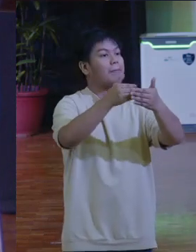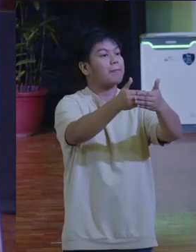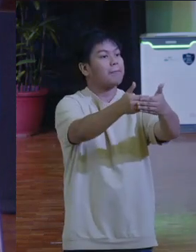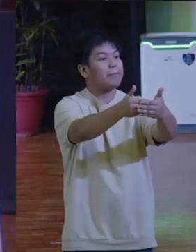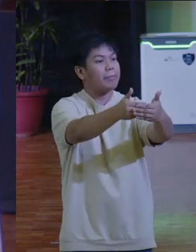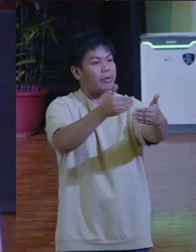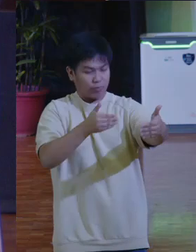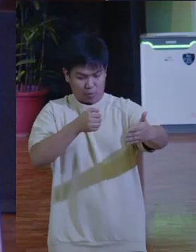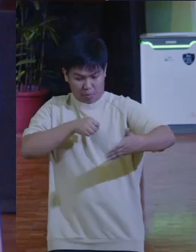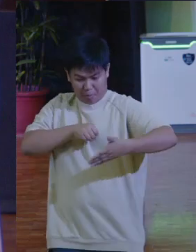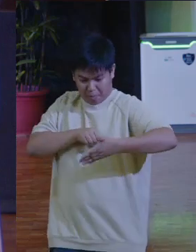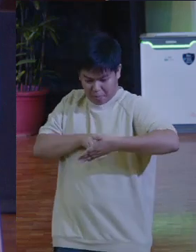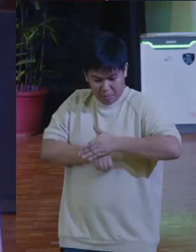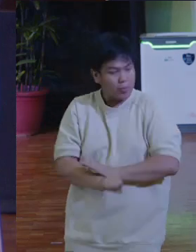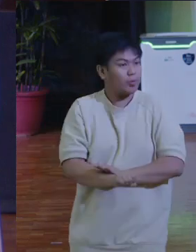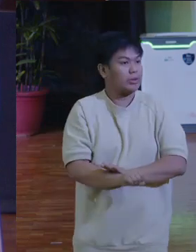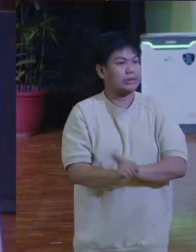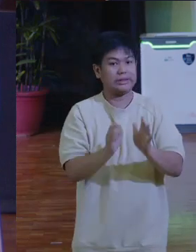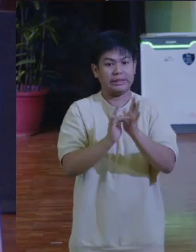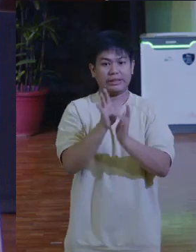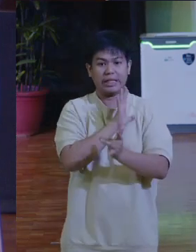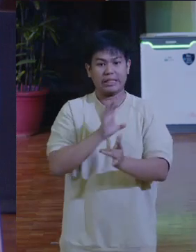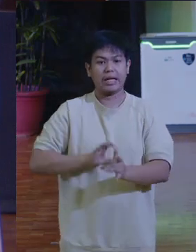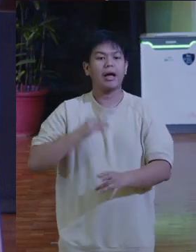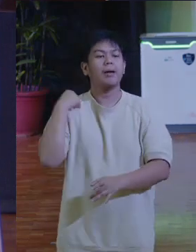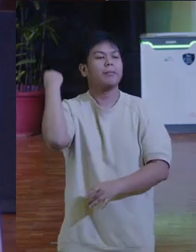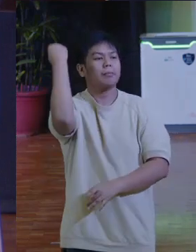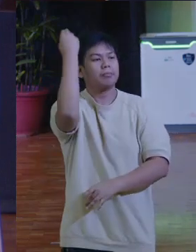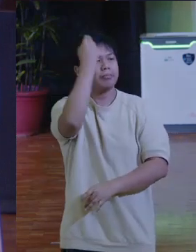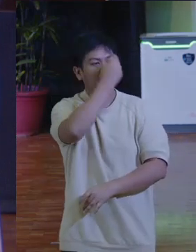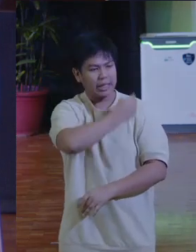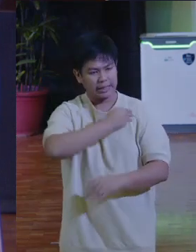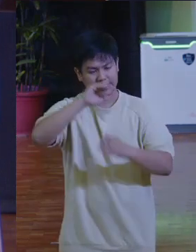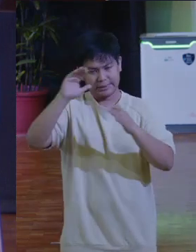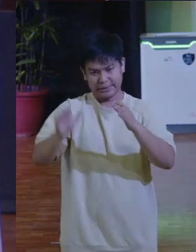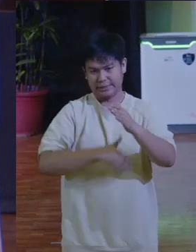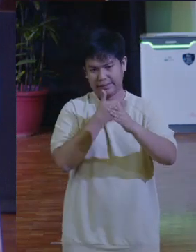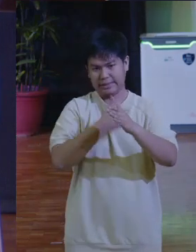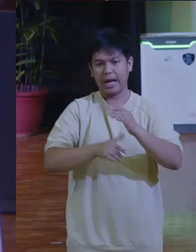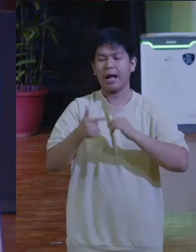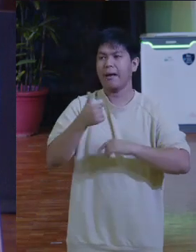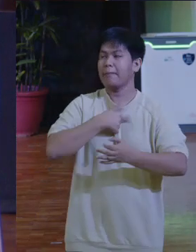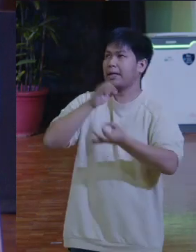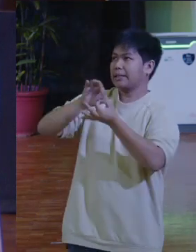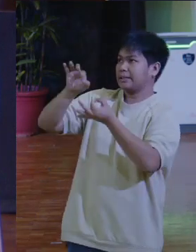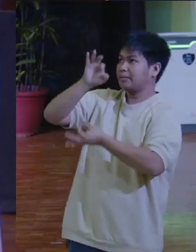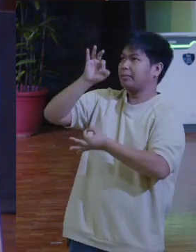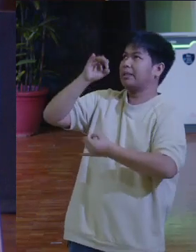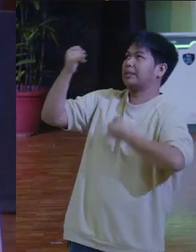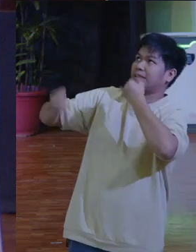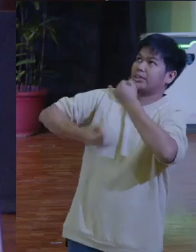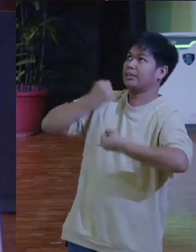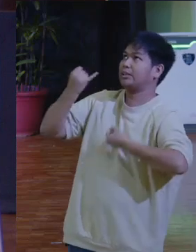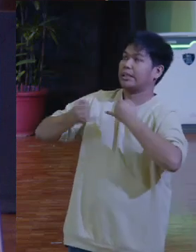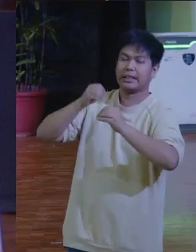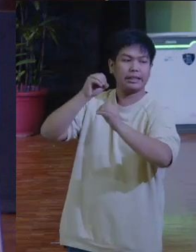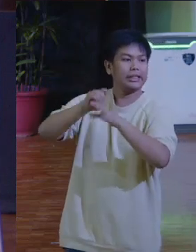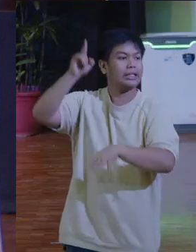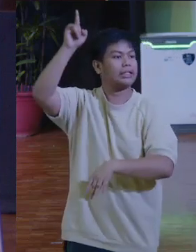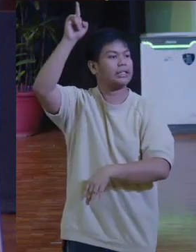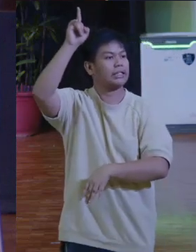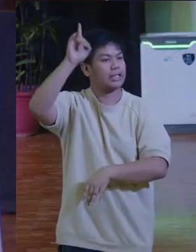si Maria, alam nyo naman yun, Luke chapter 1, verse 47. Ang sabi niya, "And my spirit rejoices in